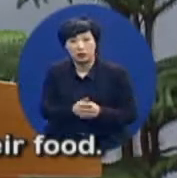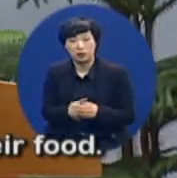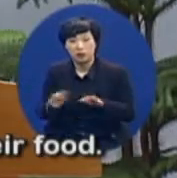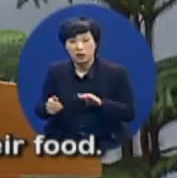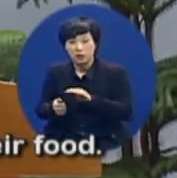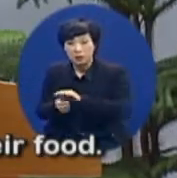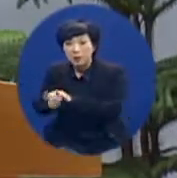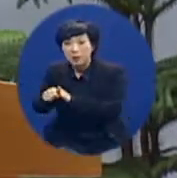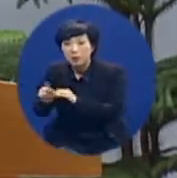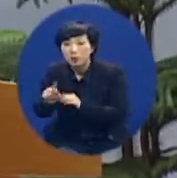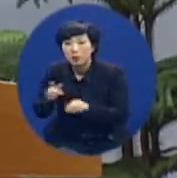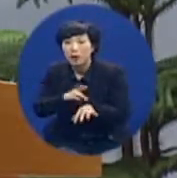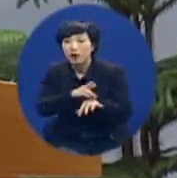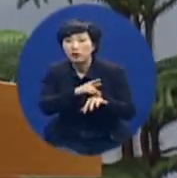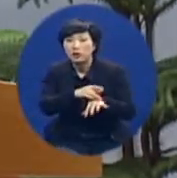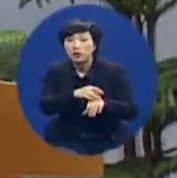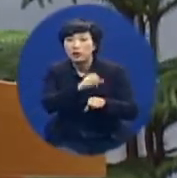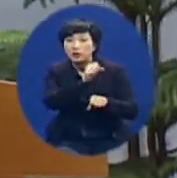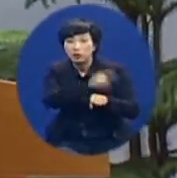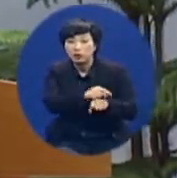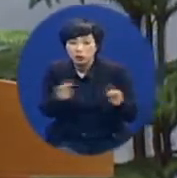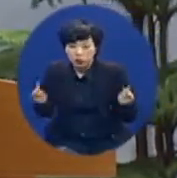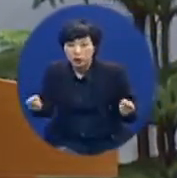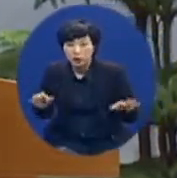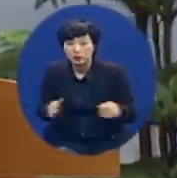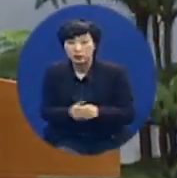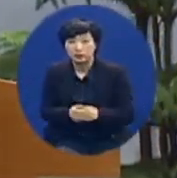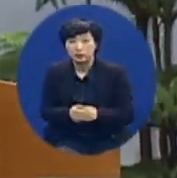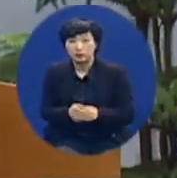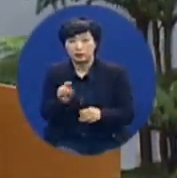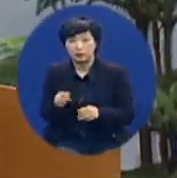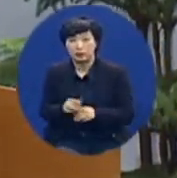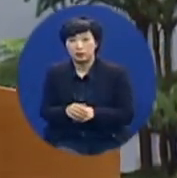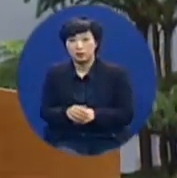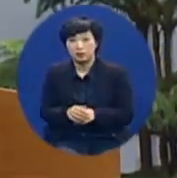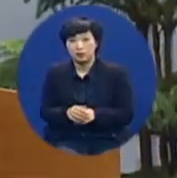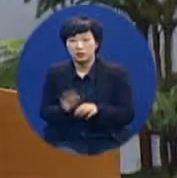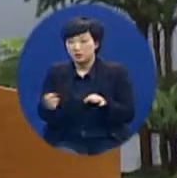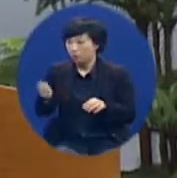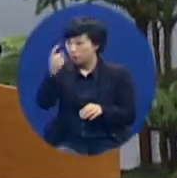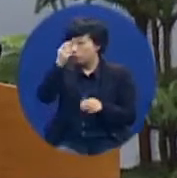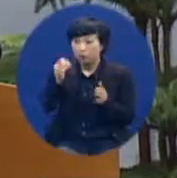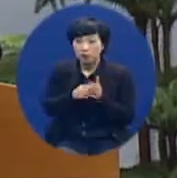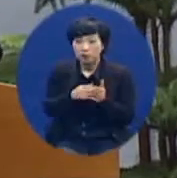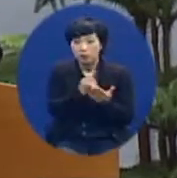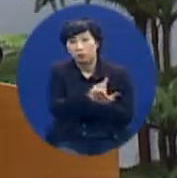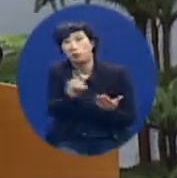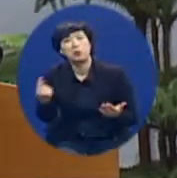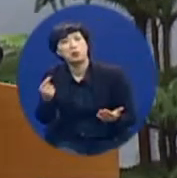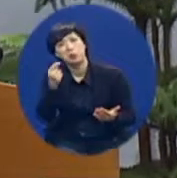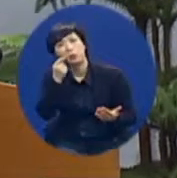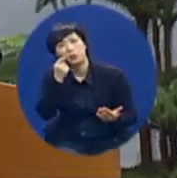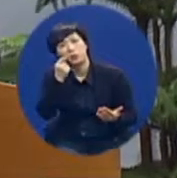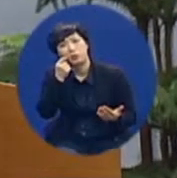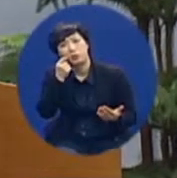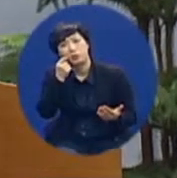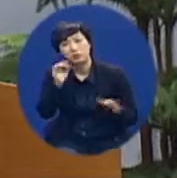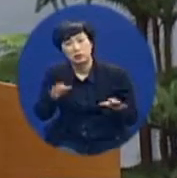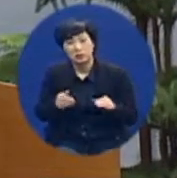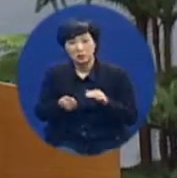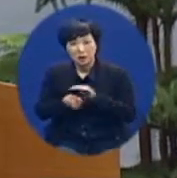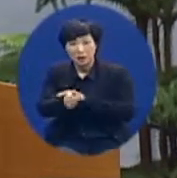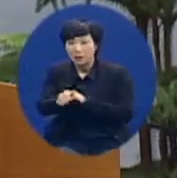뱀이 마귀의 특성을 닮았기 때문에 한번 그에게 걸린 자는 나올 수가 없어 그래서